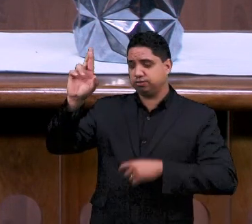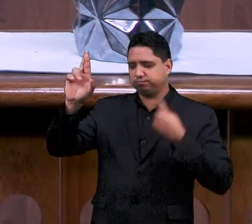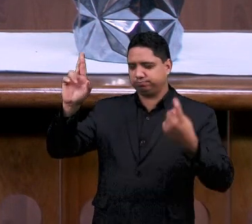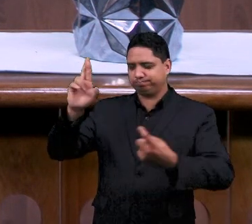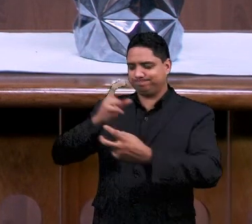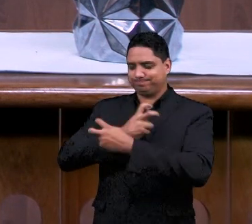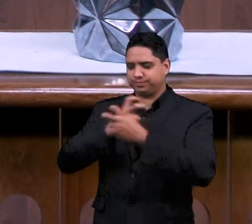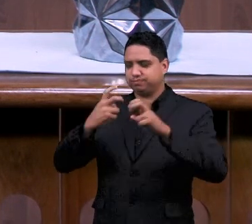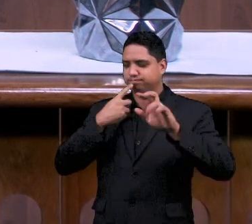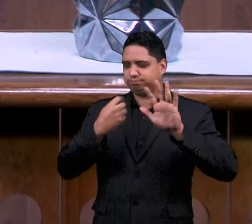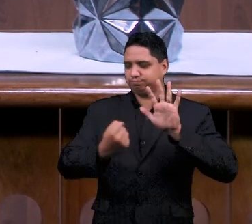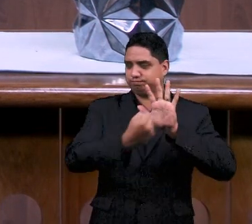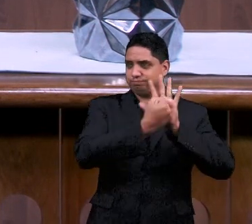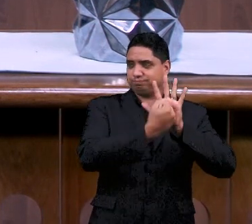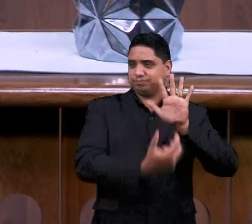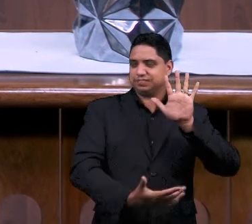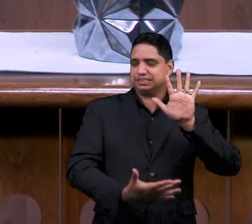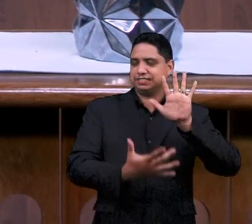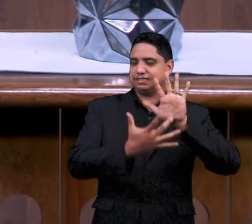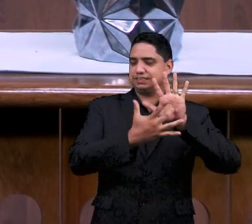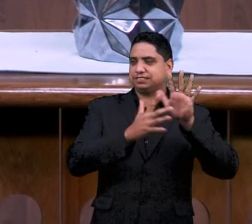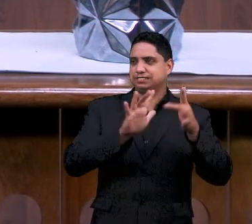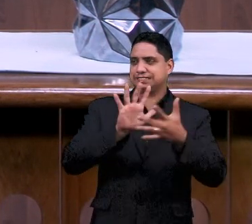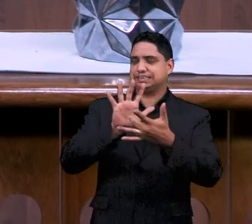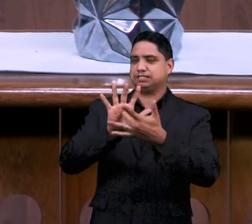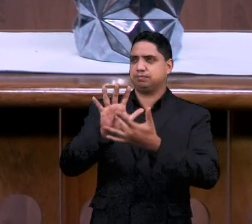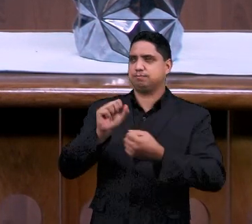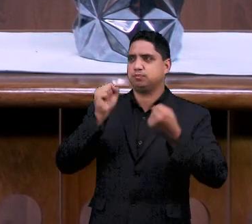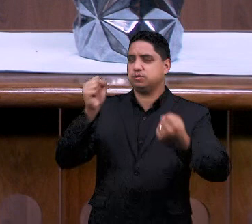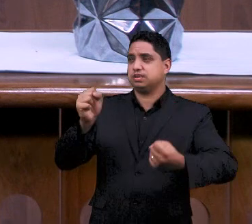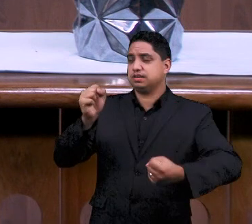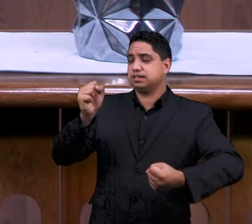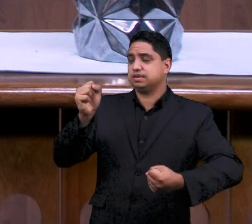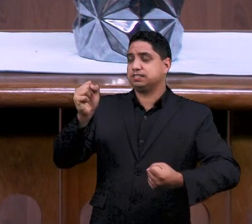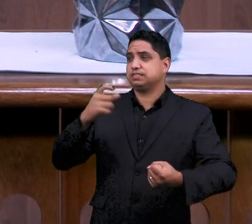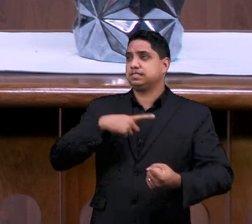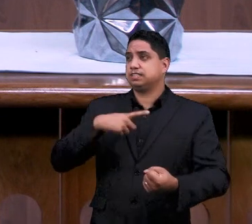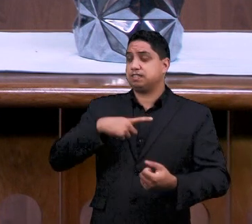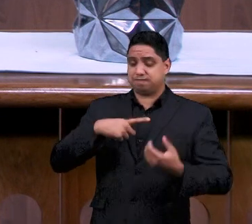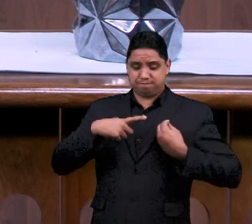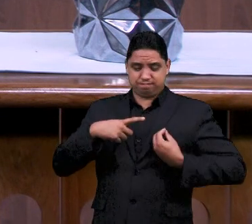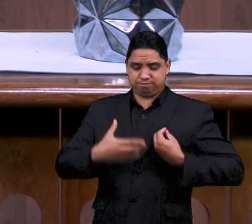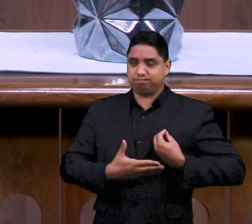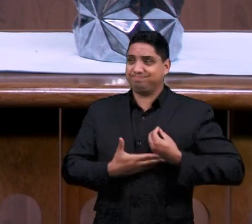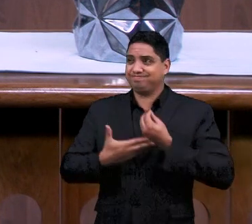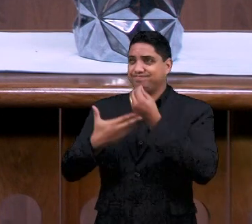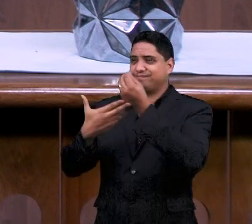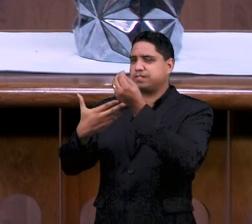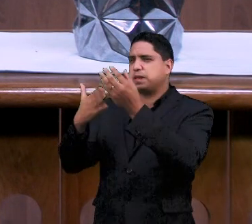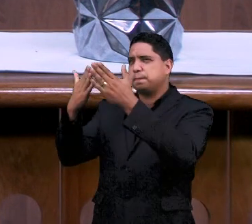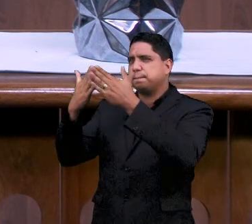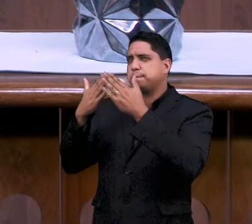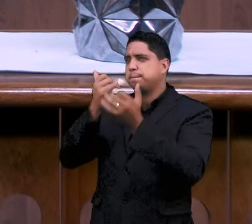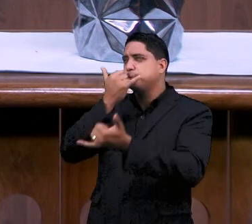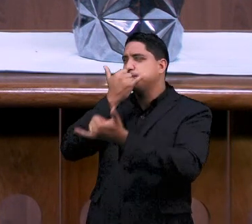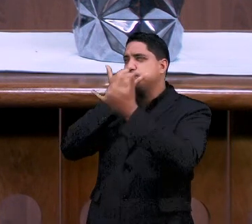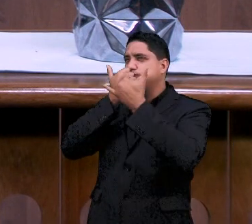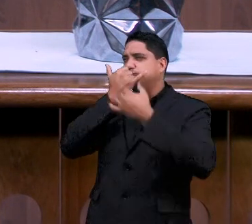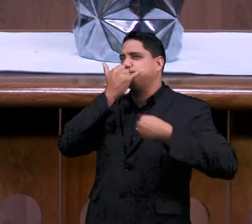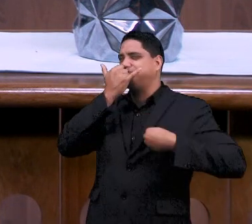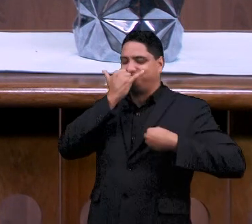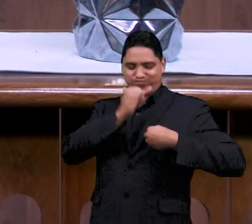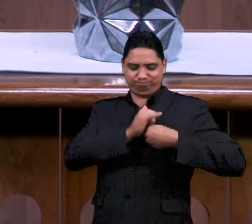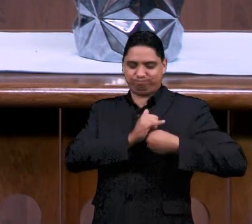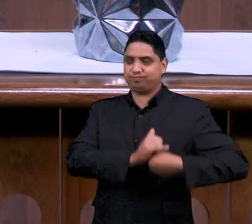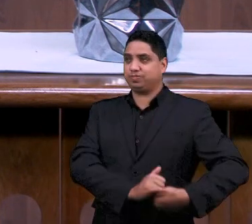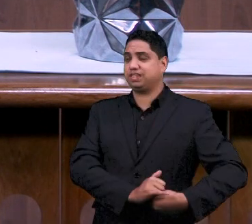Seigneur, nous prions par le pouvoir qui est dans le sang du Seigneur Jésus. Nous mettons nos vies devant toi en demandant, Seigneur, le pardon par nos